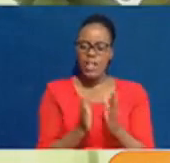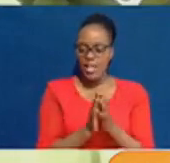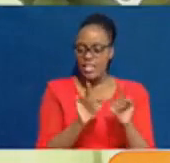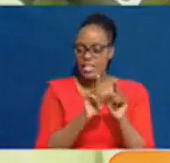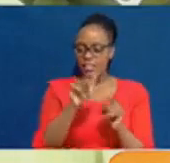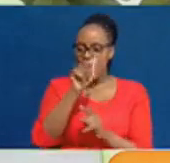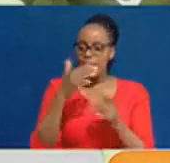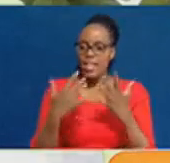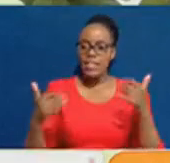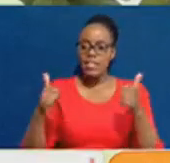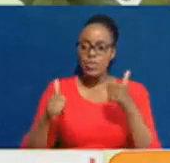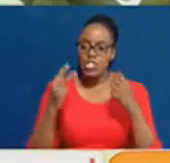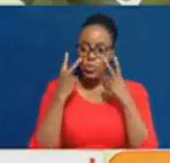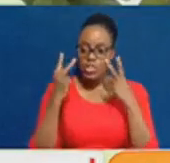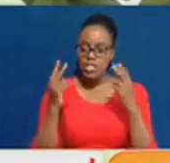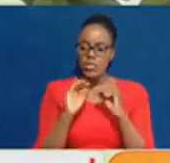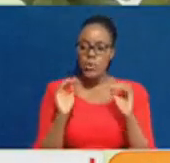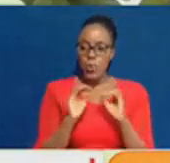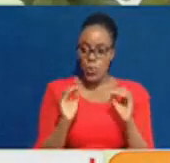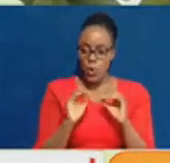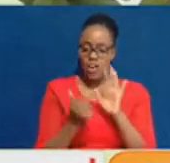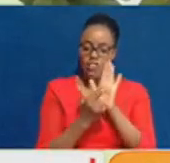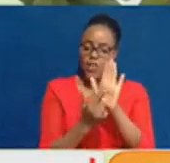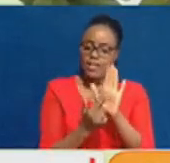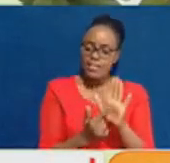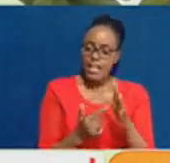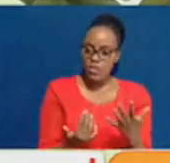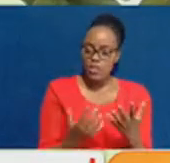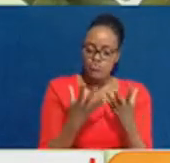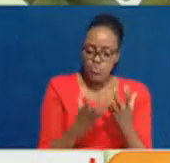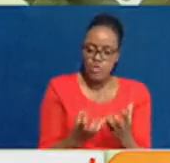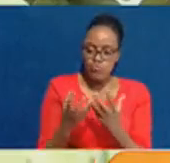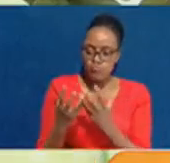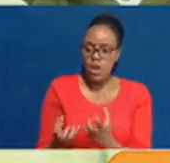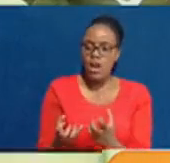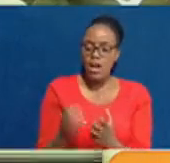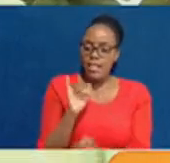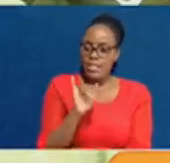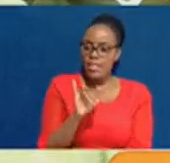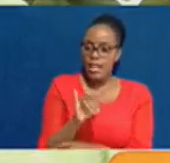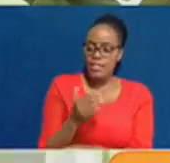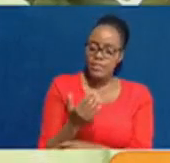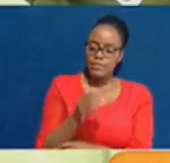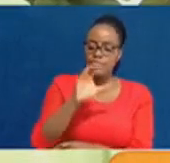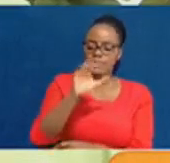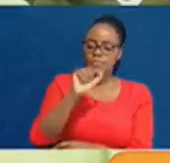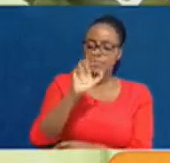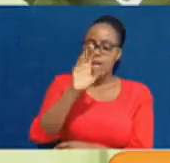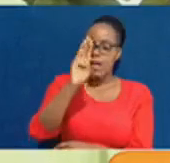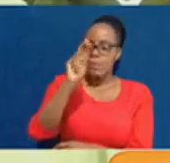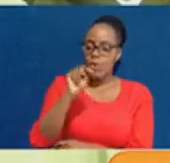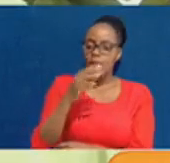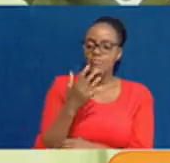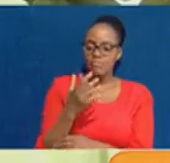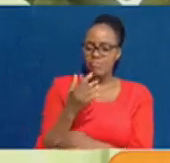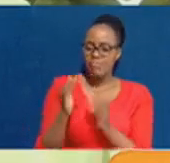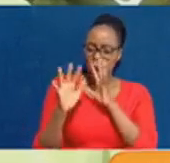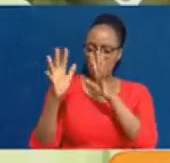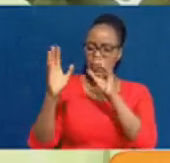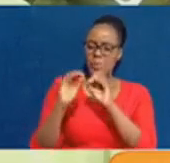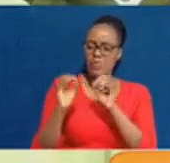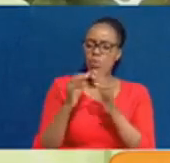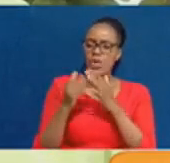vingine uone kama kunyonya zile carbon gases. Sio kila kitu kinaonekana na